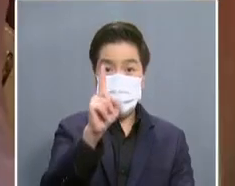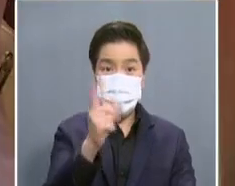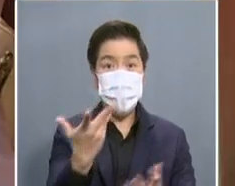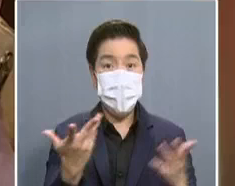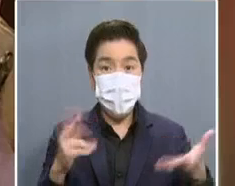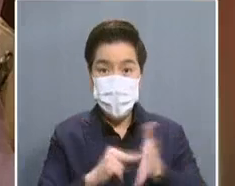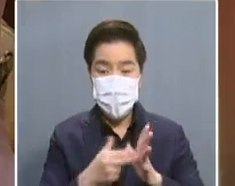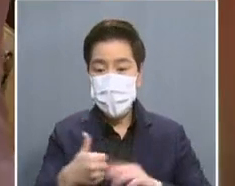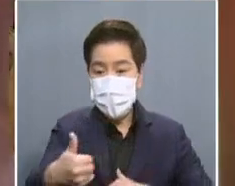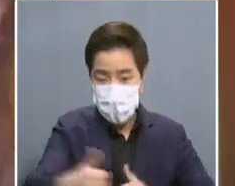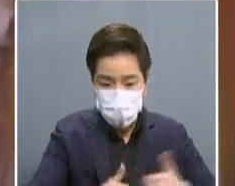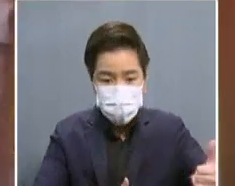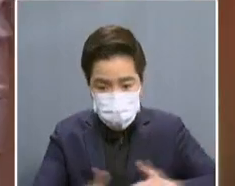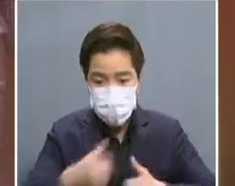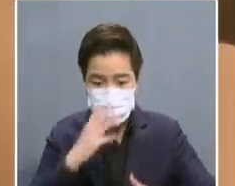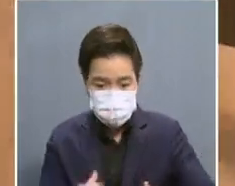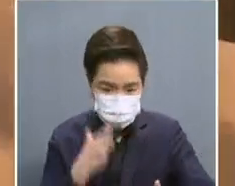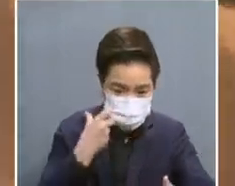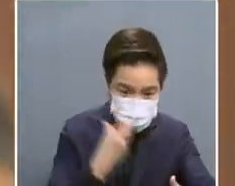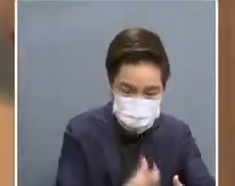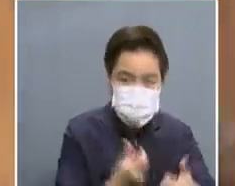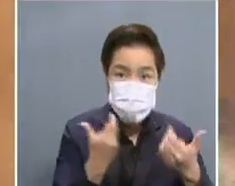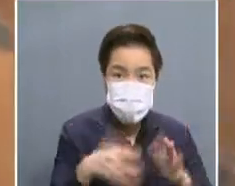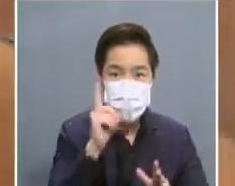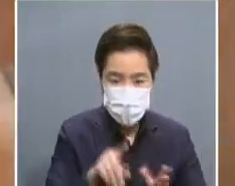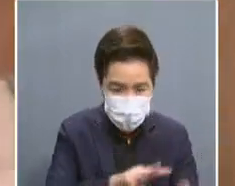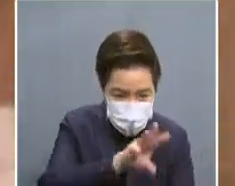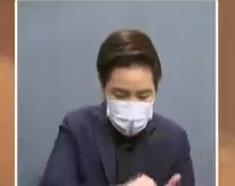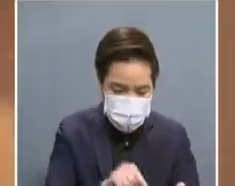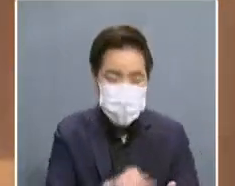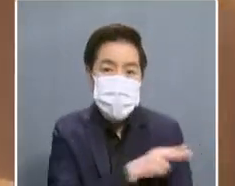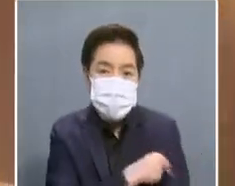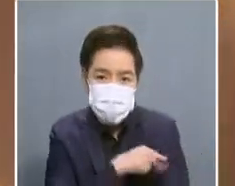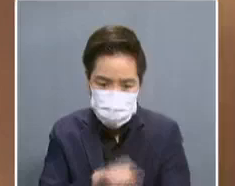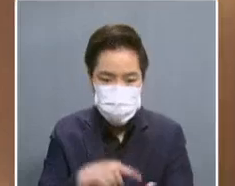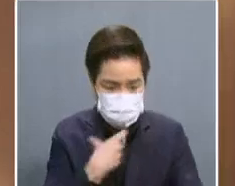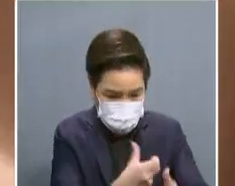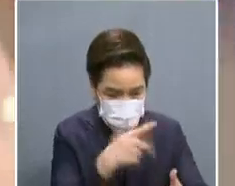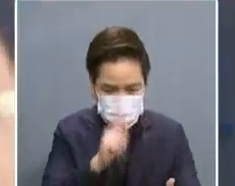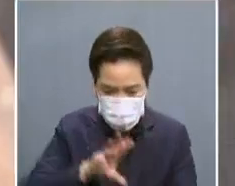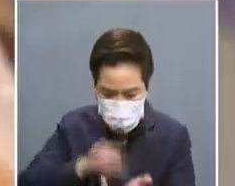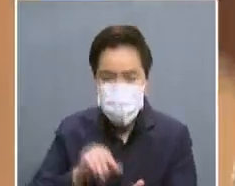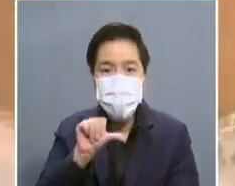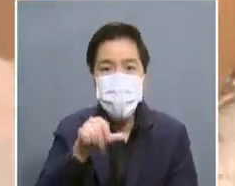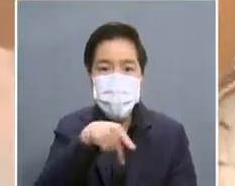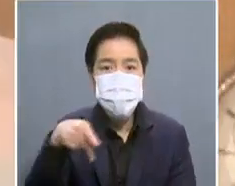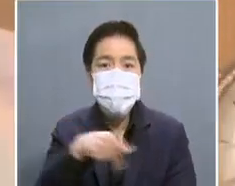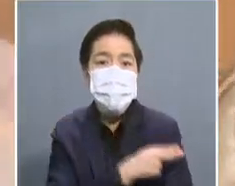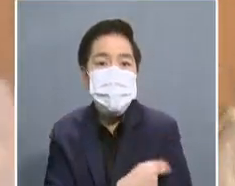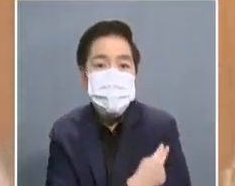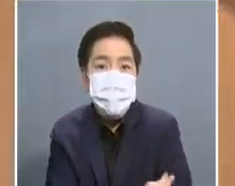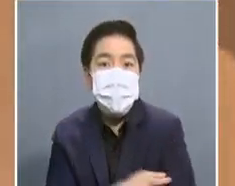ไม่ว่าจะเข้ามารูปแบบใดพอรับวัคซีนแล้วต้องบันทึกข้อมูลในระบบหมอพร้อมเพื่อที่คุณผู้ชมจะได้ต้องติดต